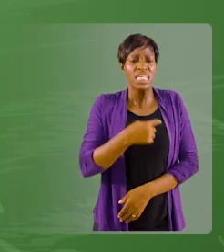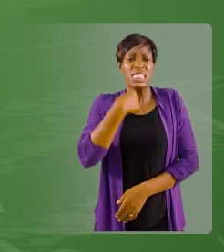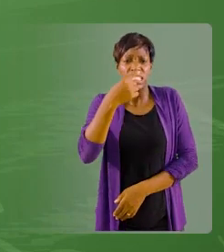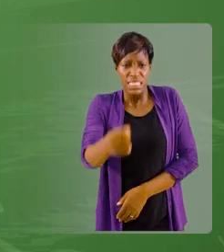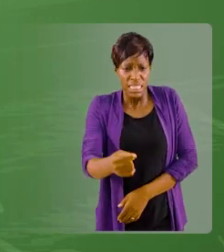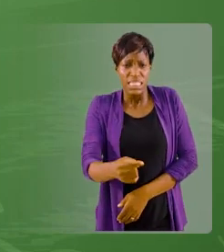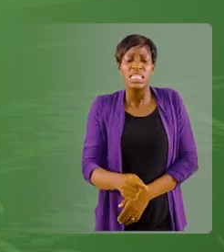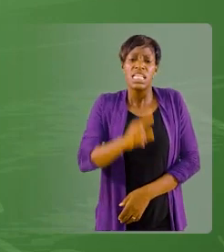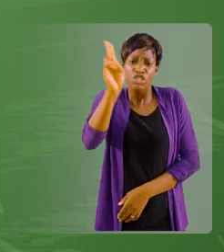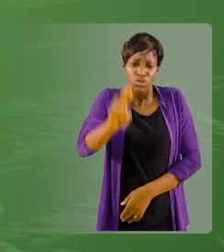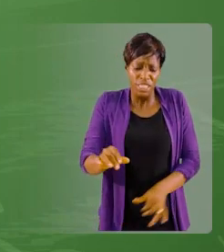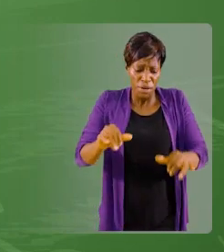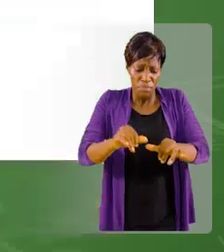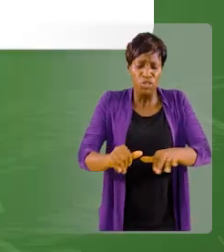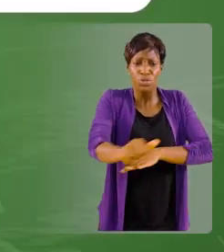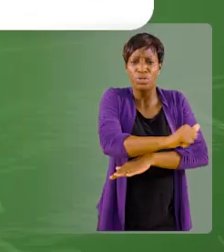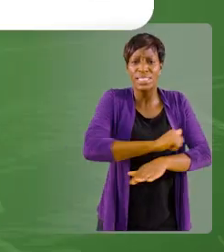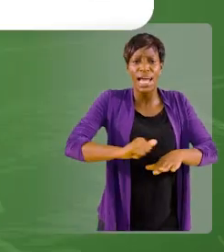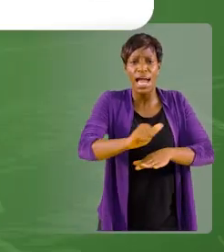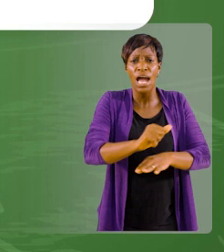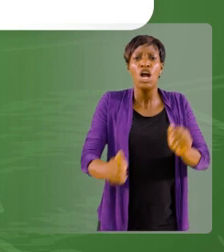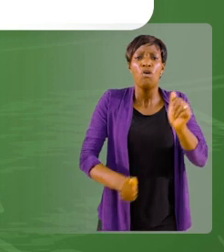plus petites que le mètre carré.